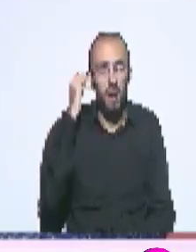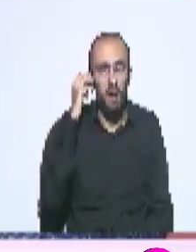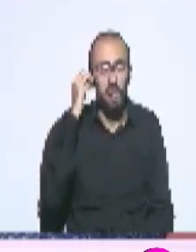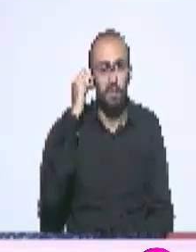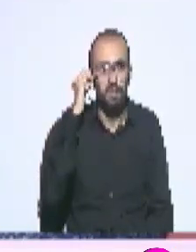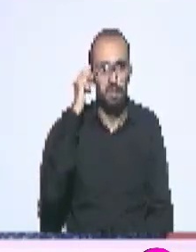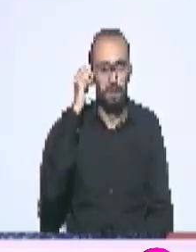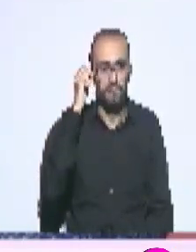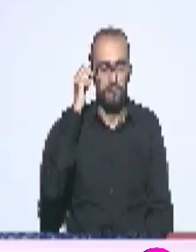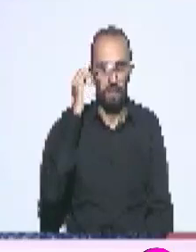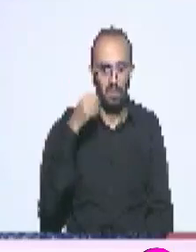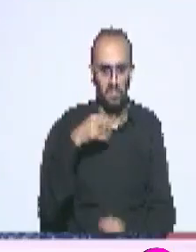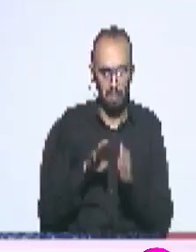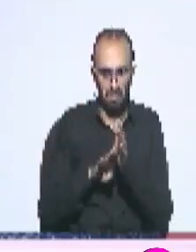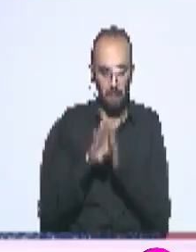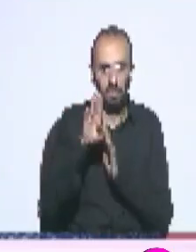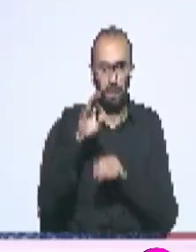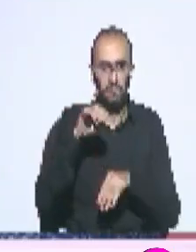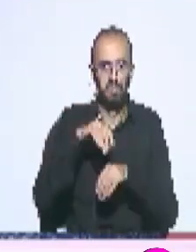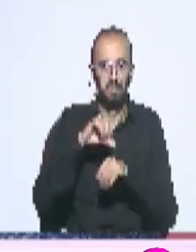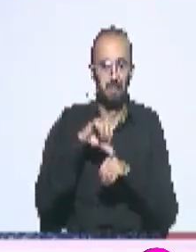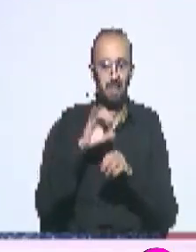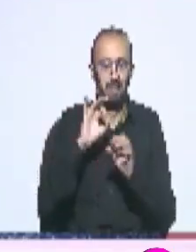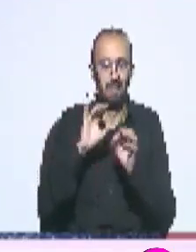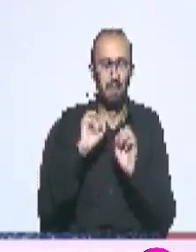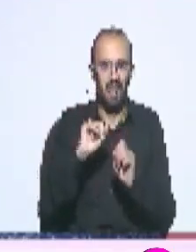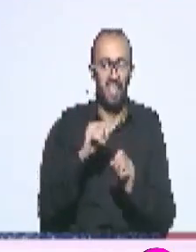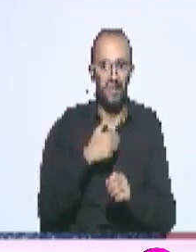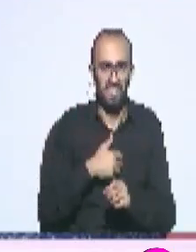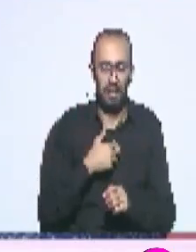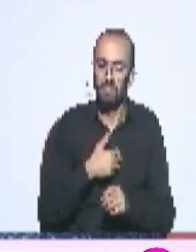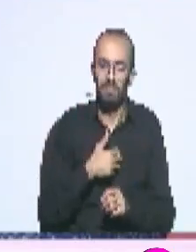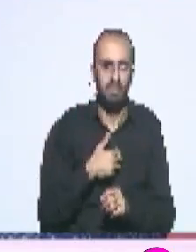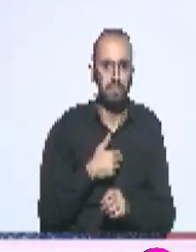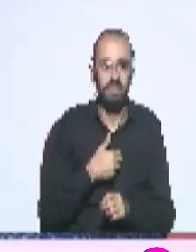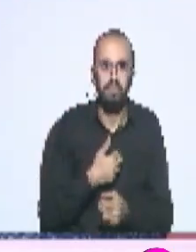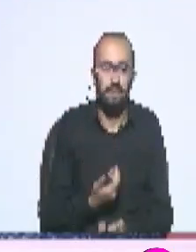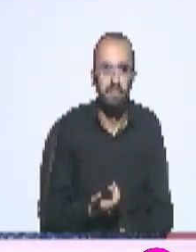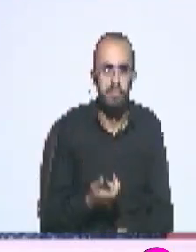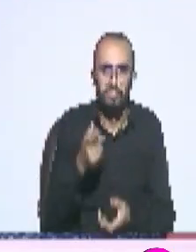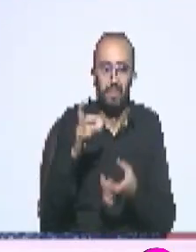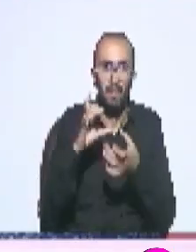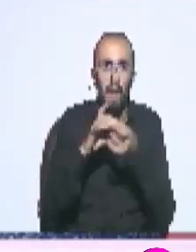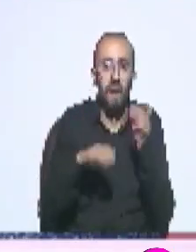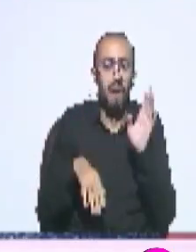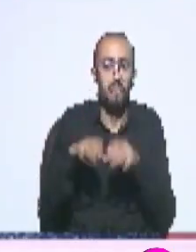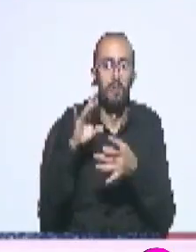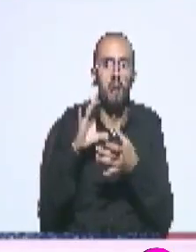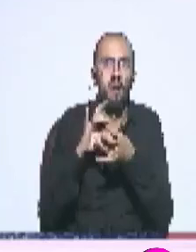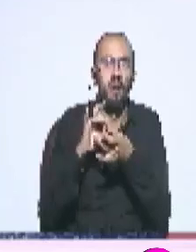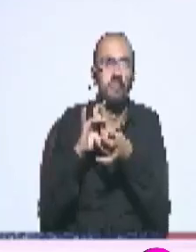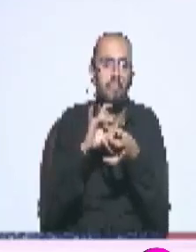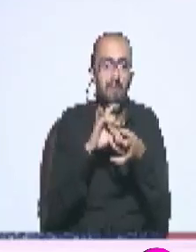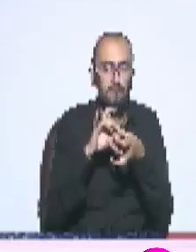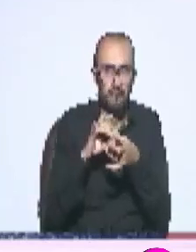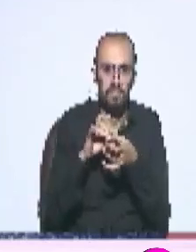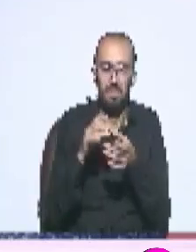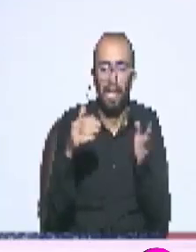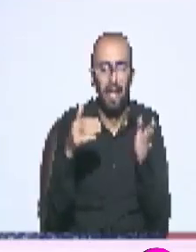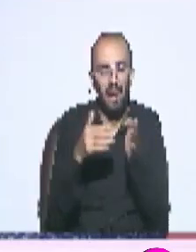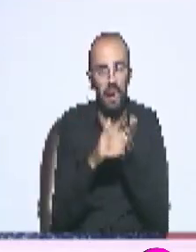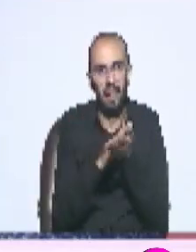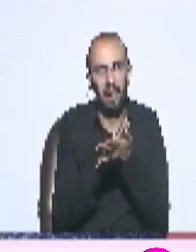يكبر في الحته الجزء النفسي اكبر حته فيها تحدي هي العلاقات اخر او